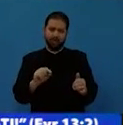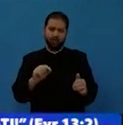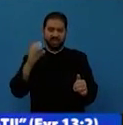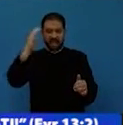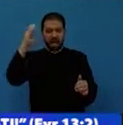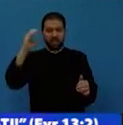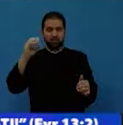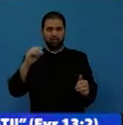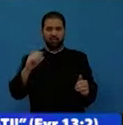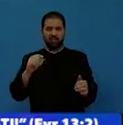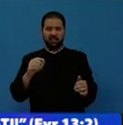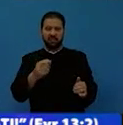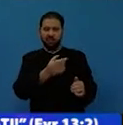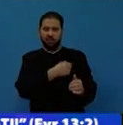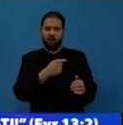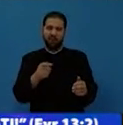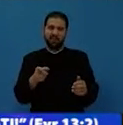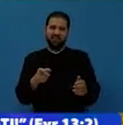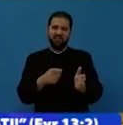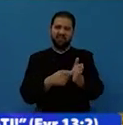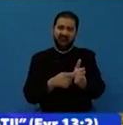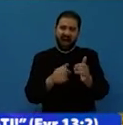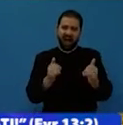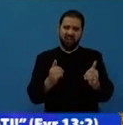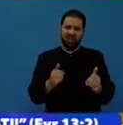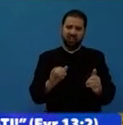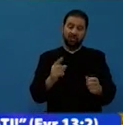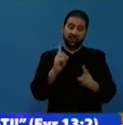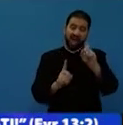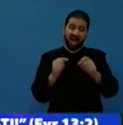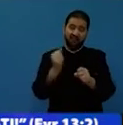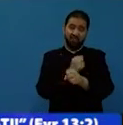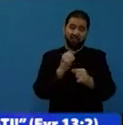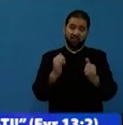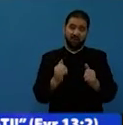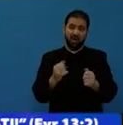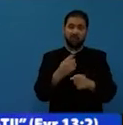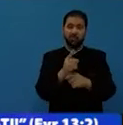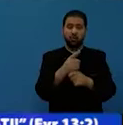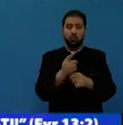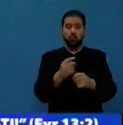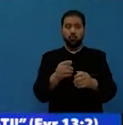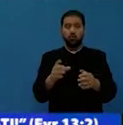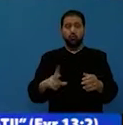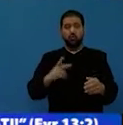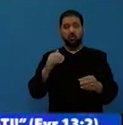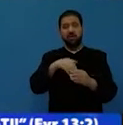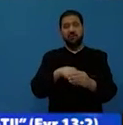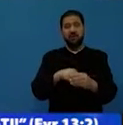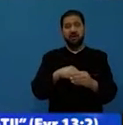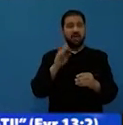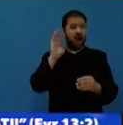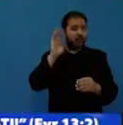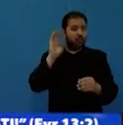astfel și dacă facem acest lucru, rămânem în ascultare de Hristos și primim darurile